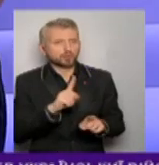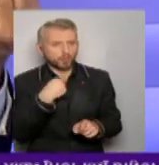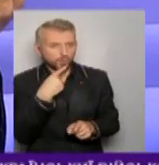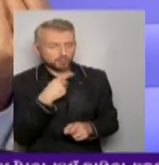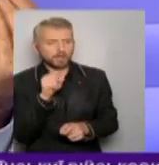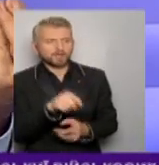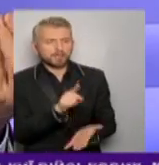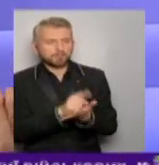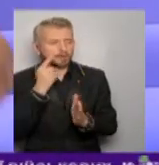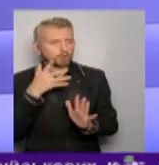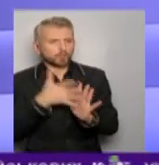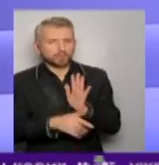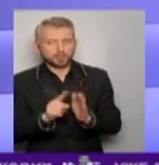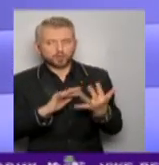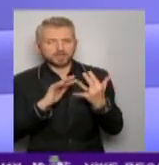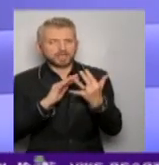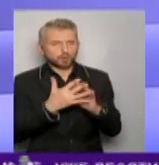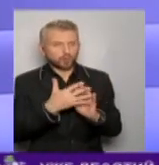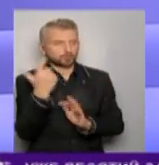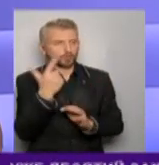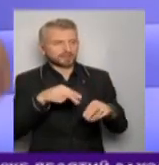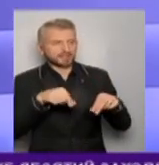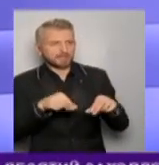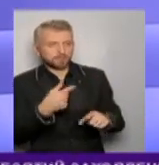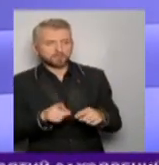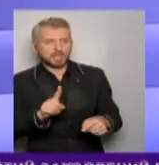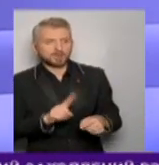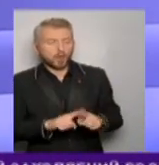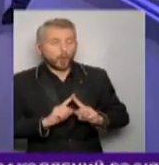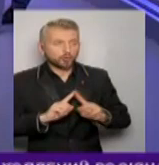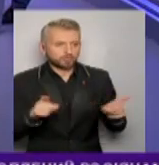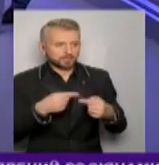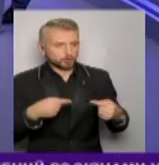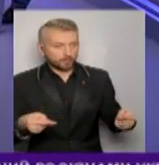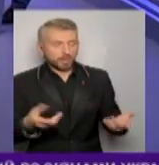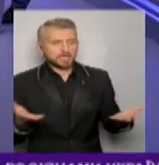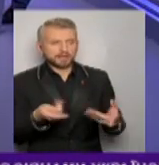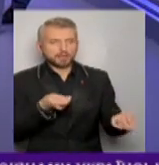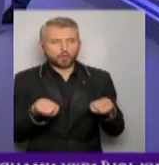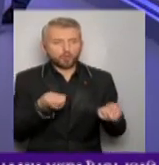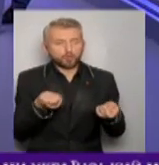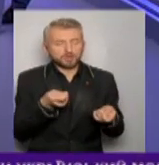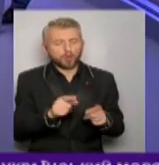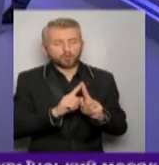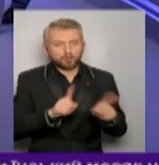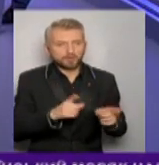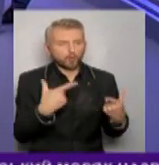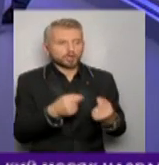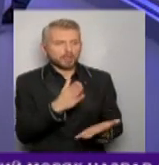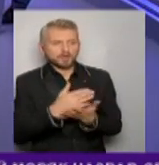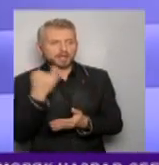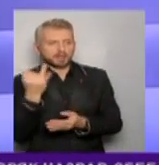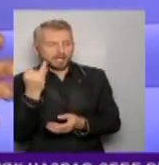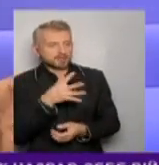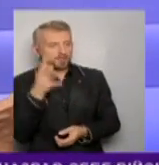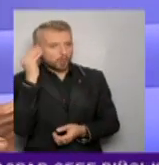ви маєте зрозуміти, що сільськогосподарські землі – це особливий товар, який регулюється особливо, де є інтереси,